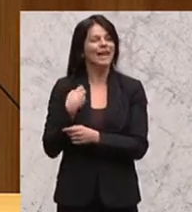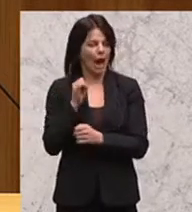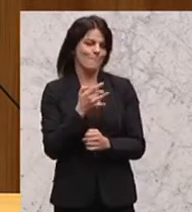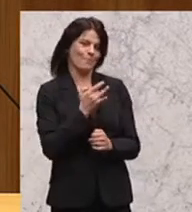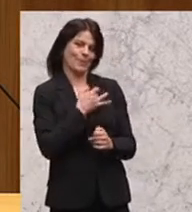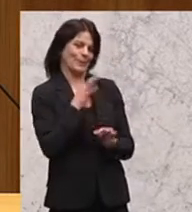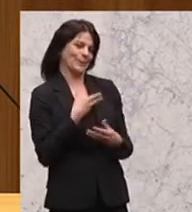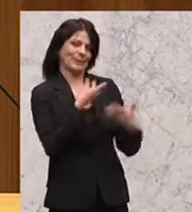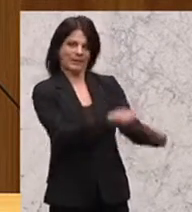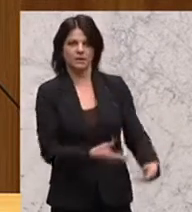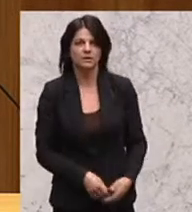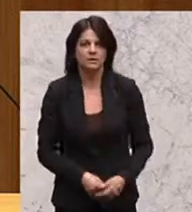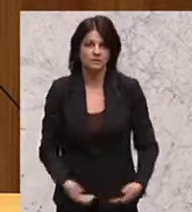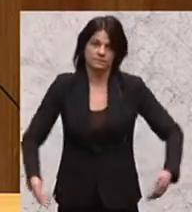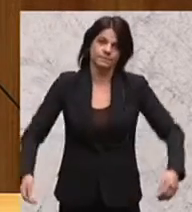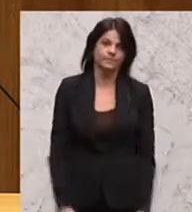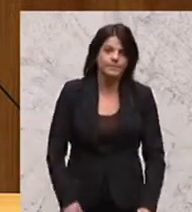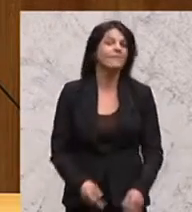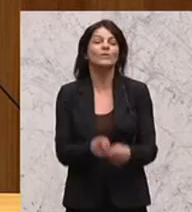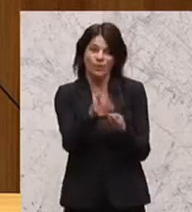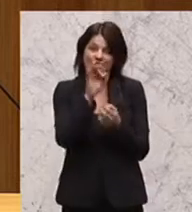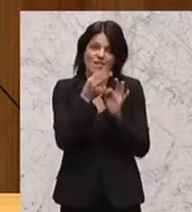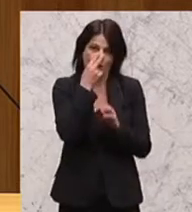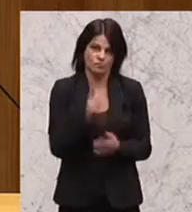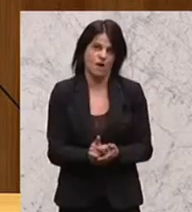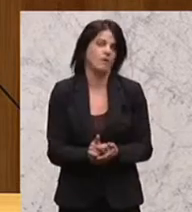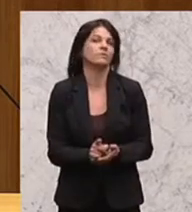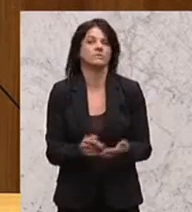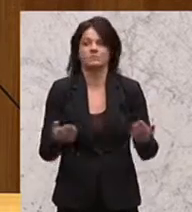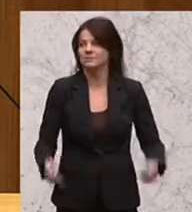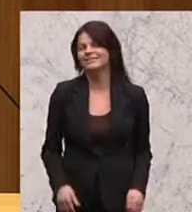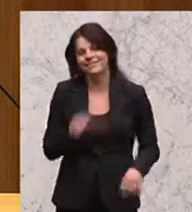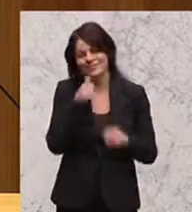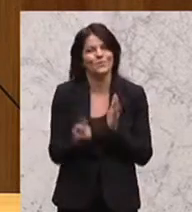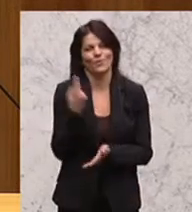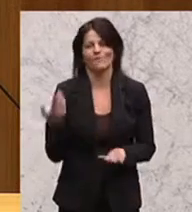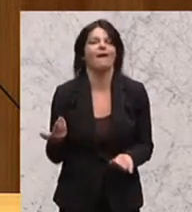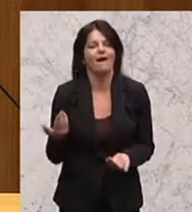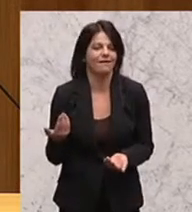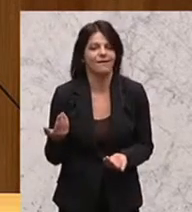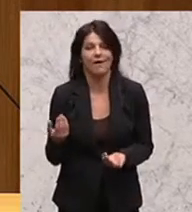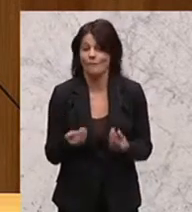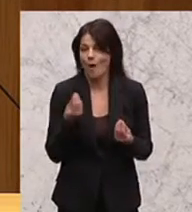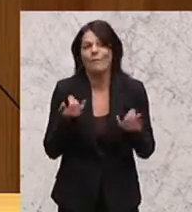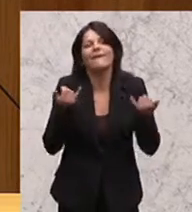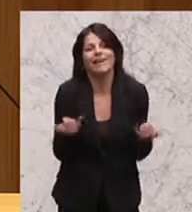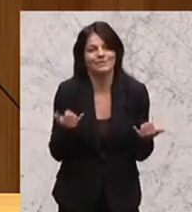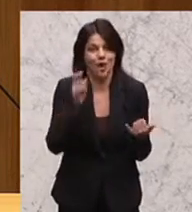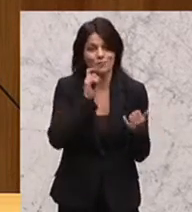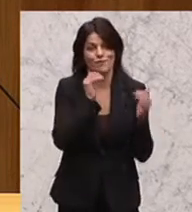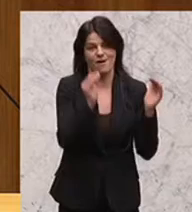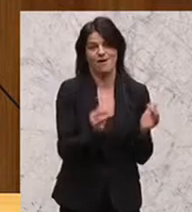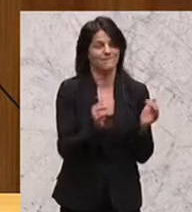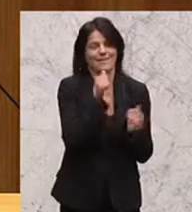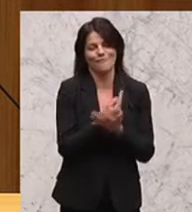Gutes zu tun. Und wenn man es sich genau anschaut, ist ja kein Zufall, warum wir jetzt eine Steuersenkung haben. Ist kein